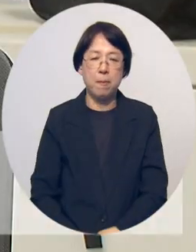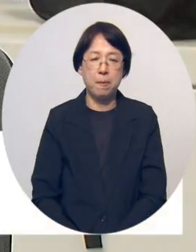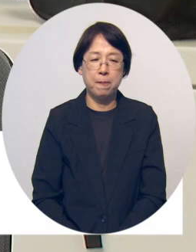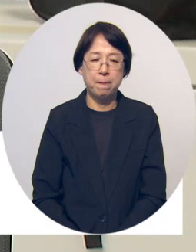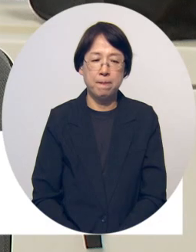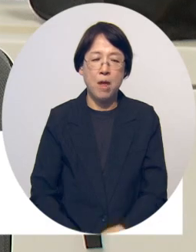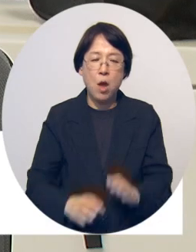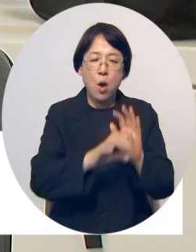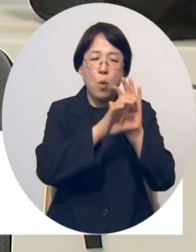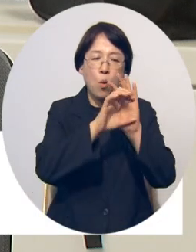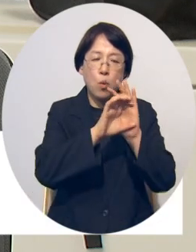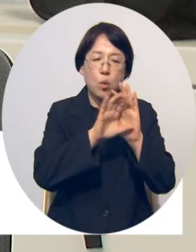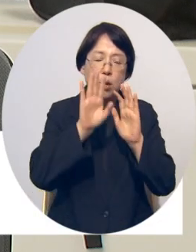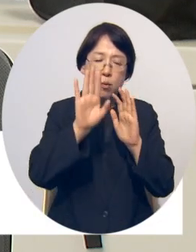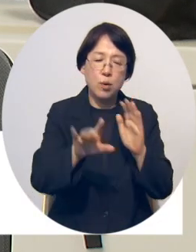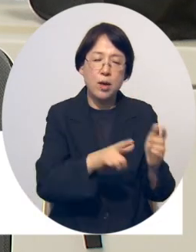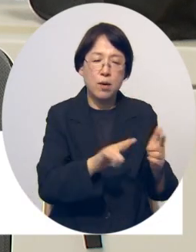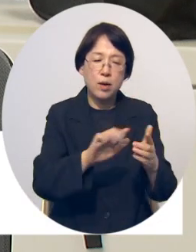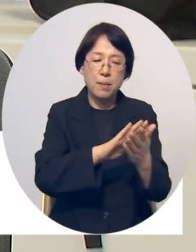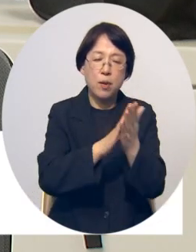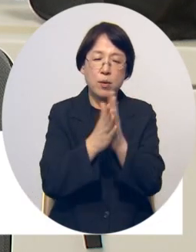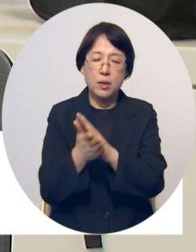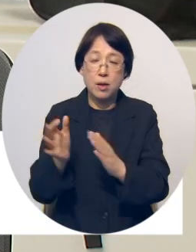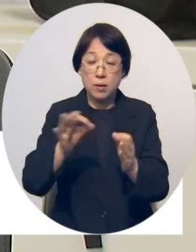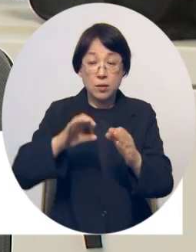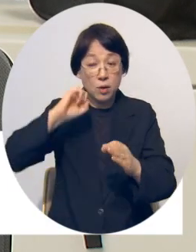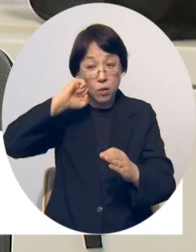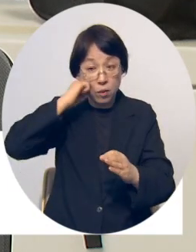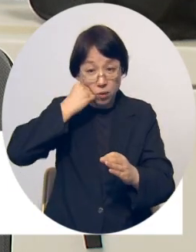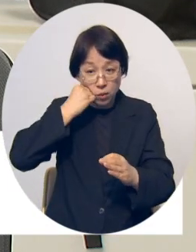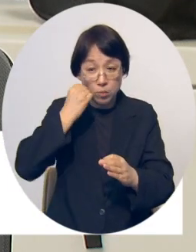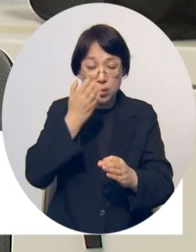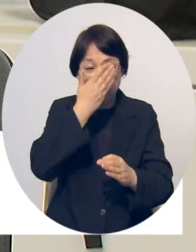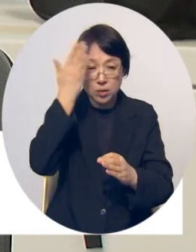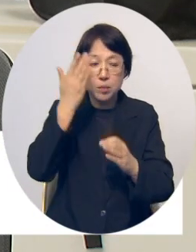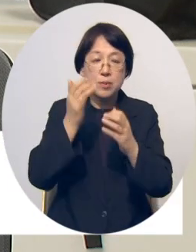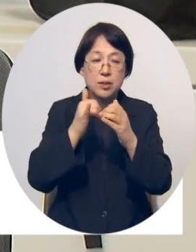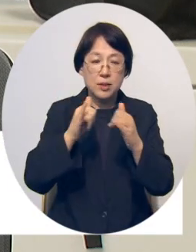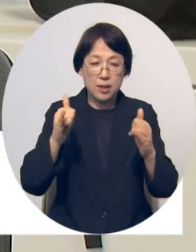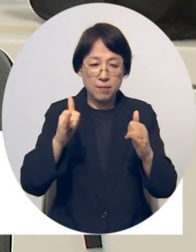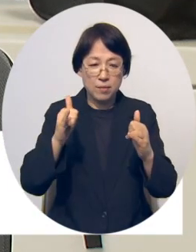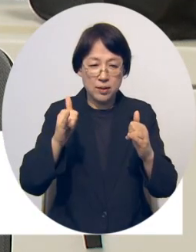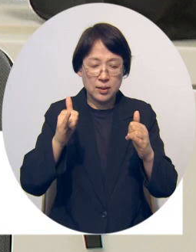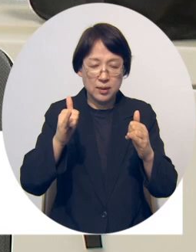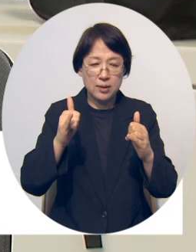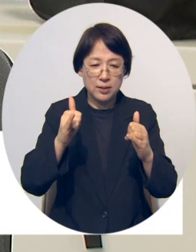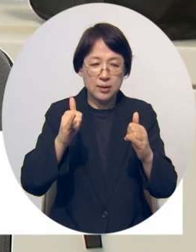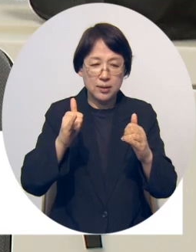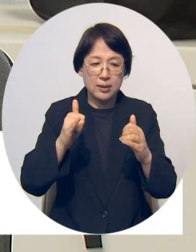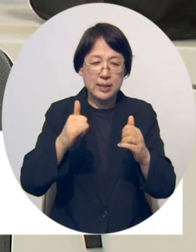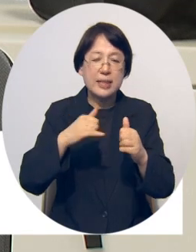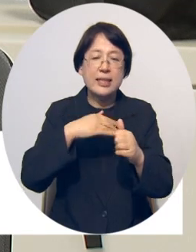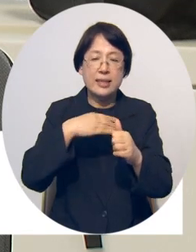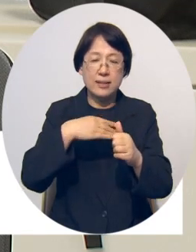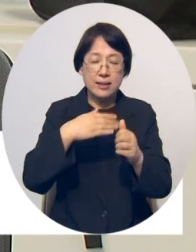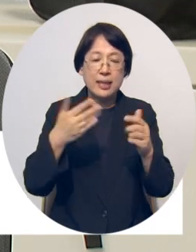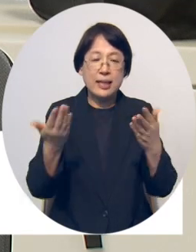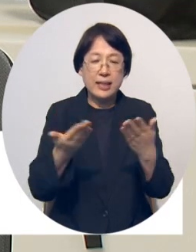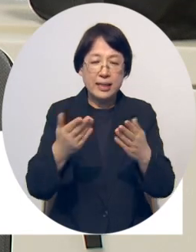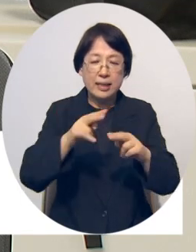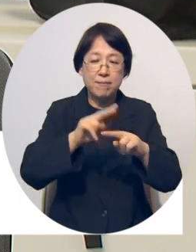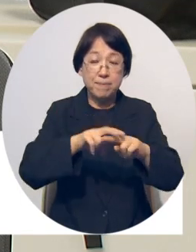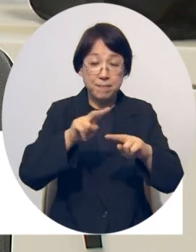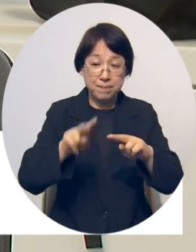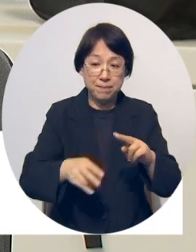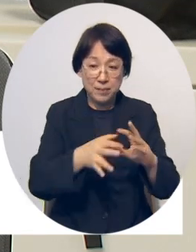코로나 이후에 여러 가지 변화들 또 경제적인 어려움 또 젊은층의 그 실직 상태가